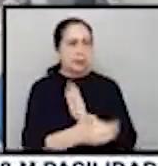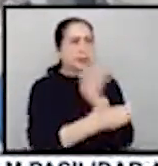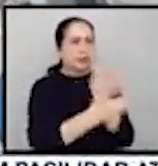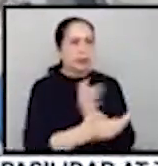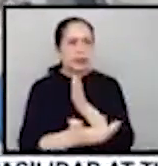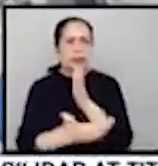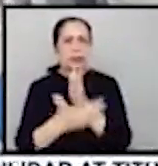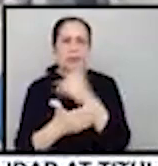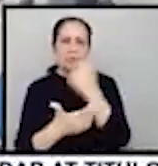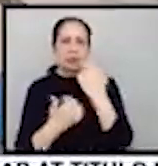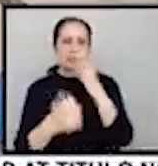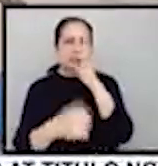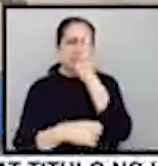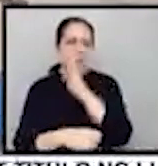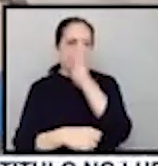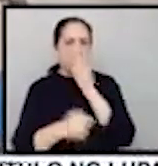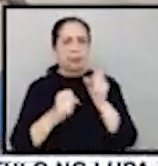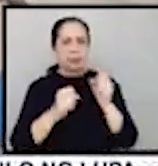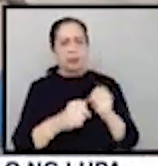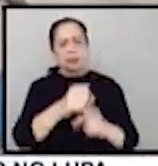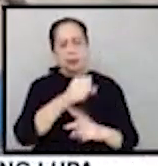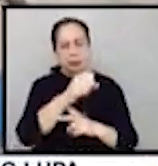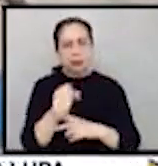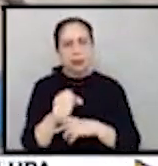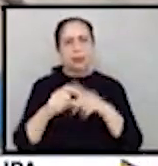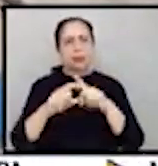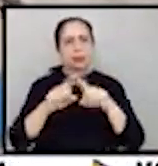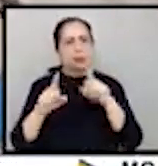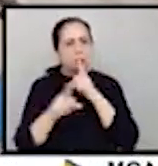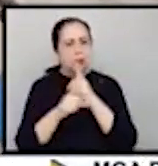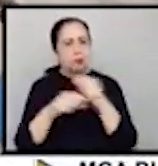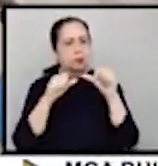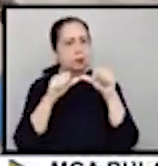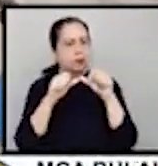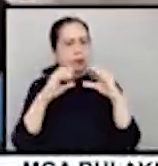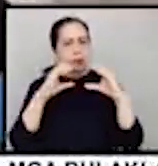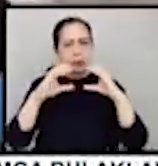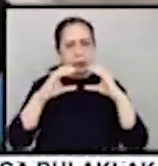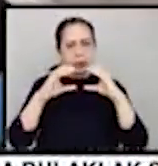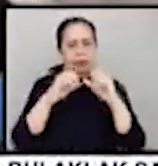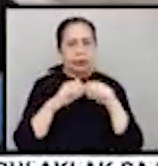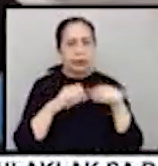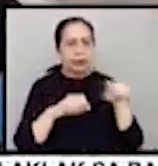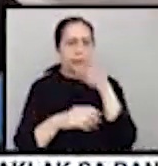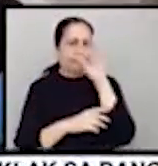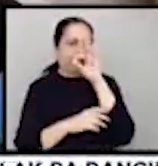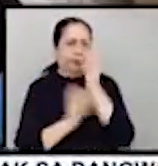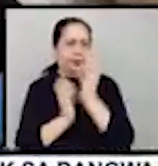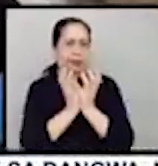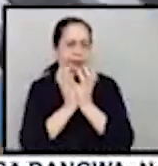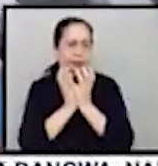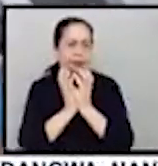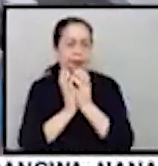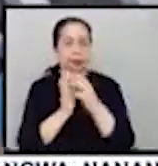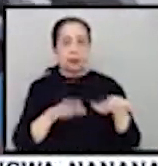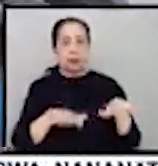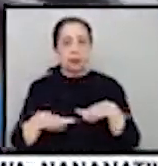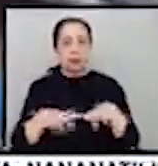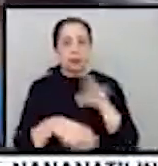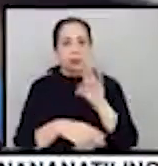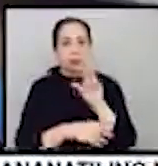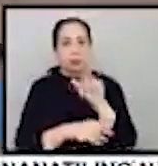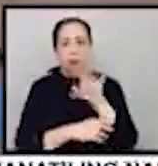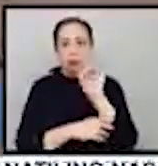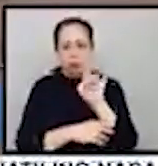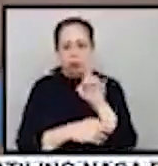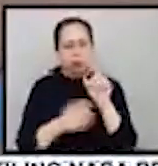mga nasirang kalsada. Pero siniguro tuloy-tuloy ang komunikasyon sa mga Pilipino. Ang magnitude 7.8 na lindol ang isa